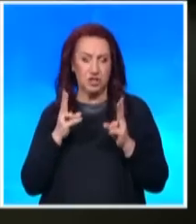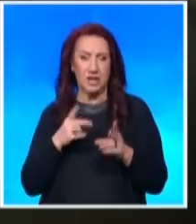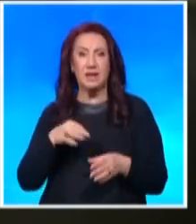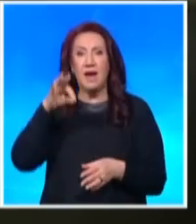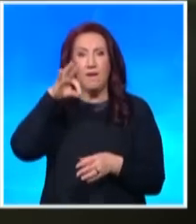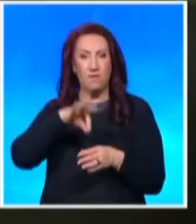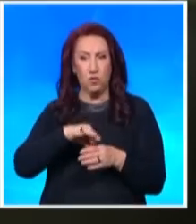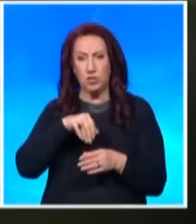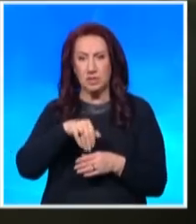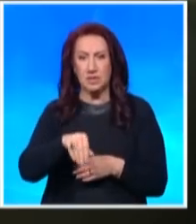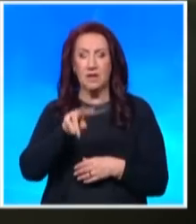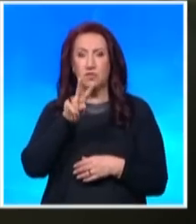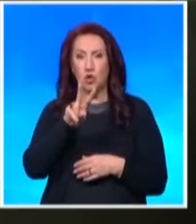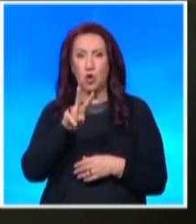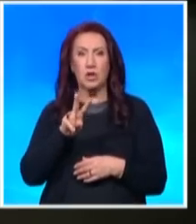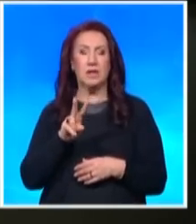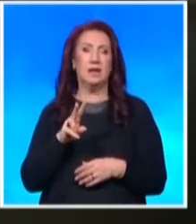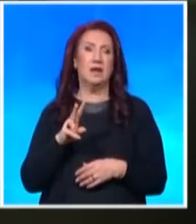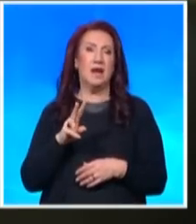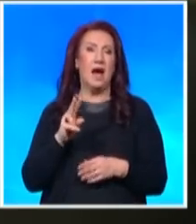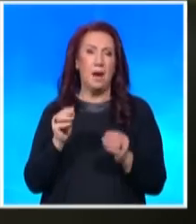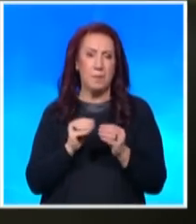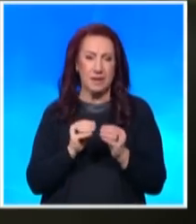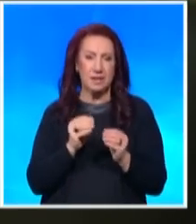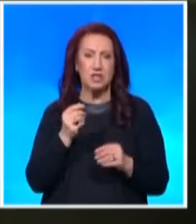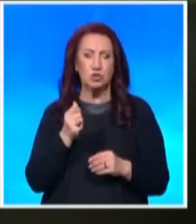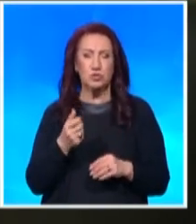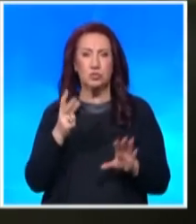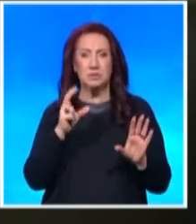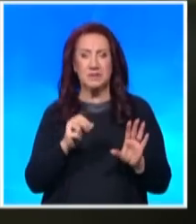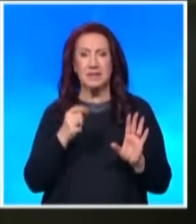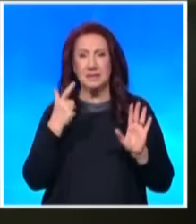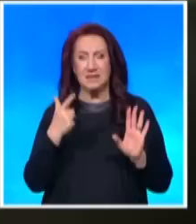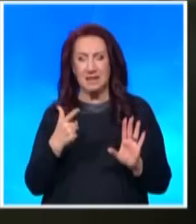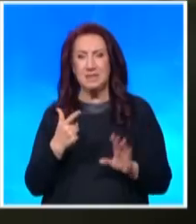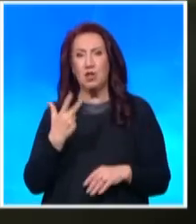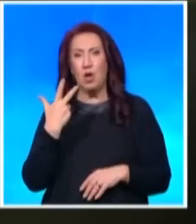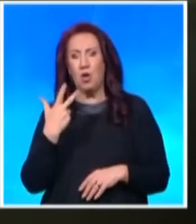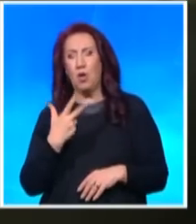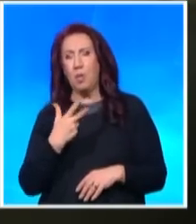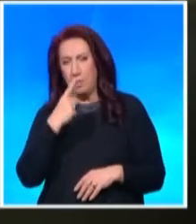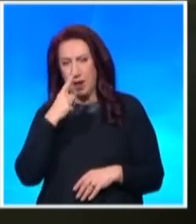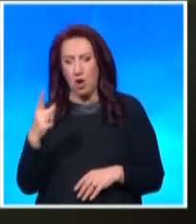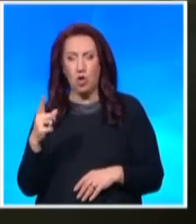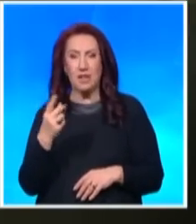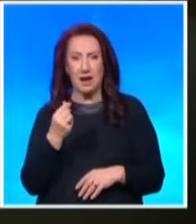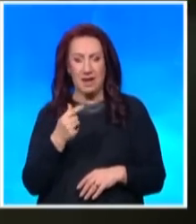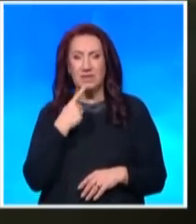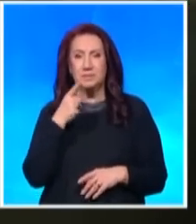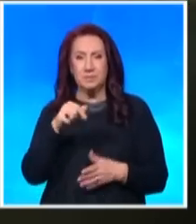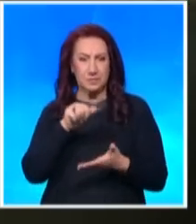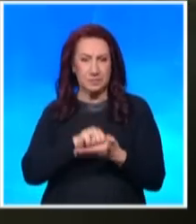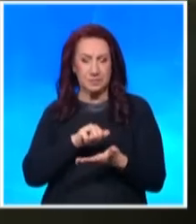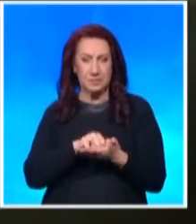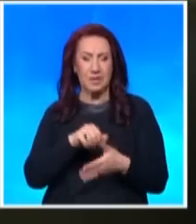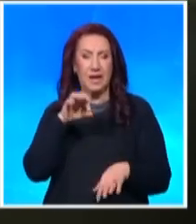2 октомври ще струва 87,7 милиона лева. Със средствата ще бъдат отпечатани избирателните списъци